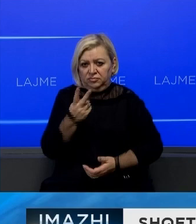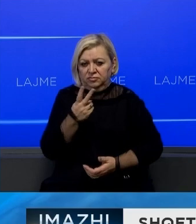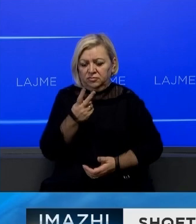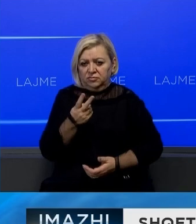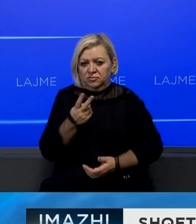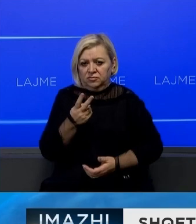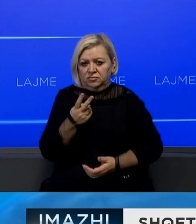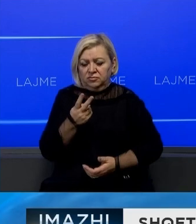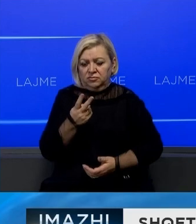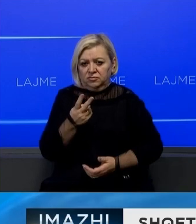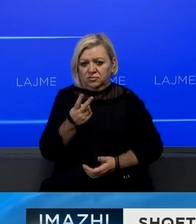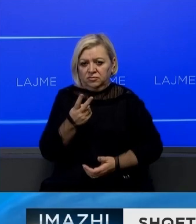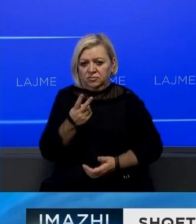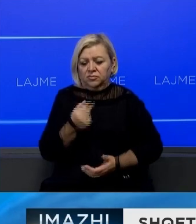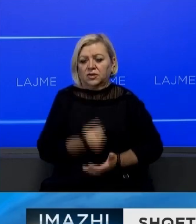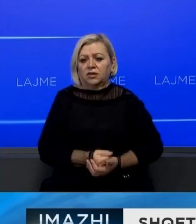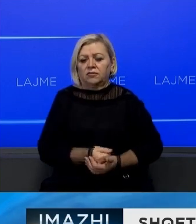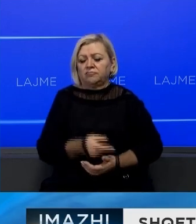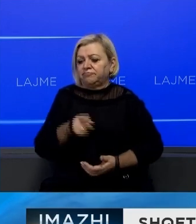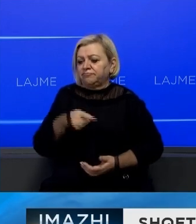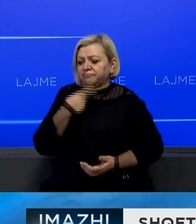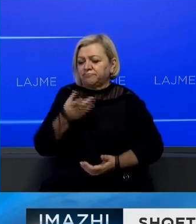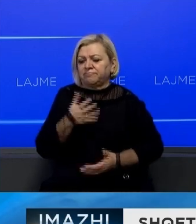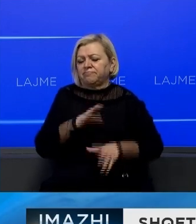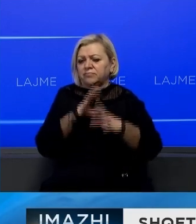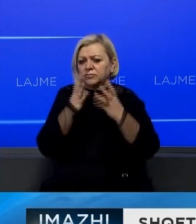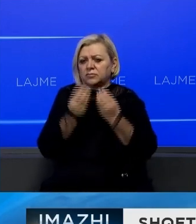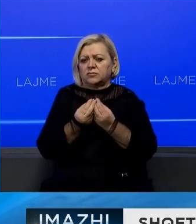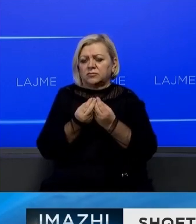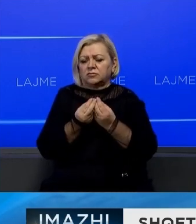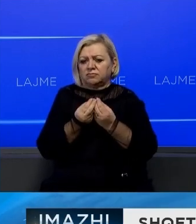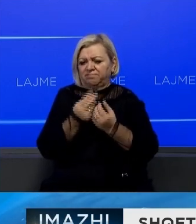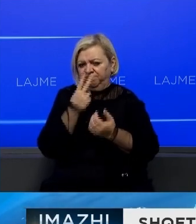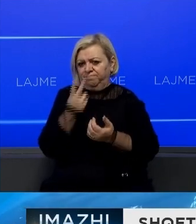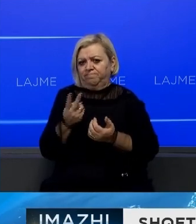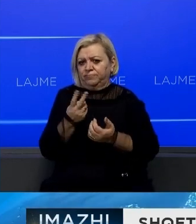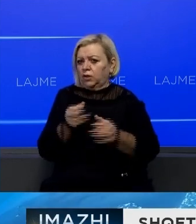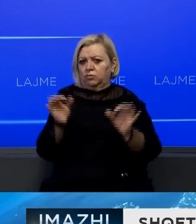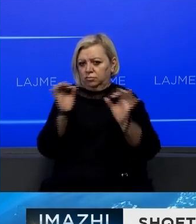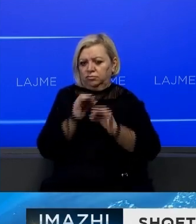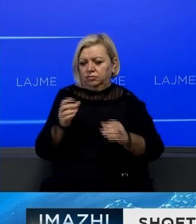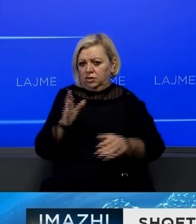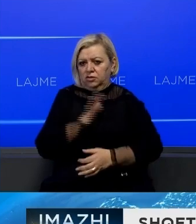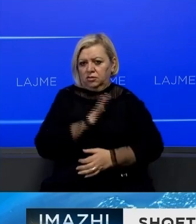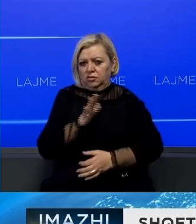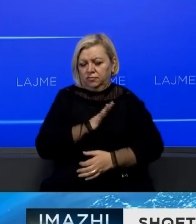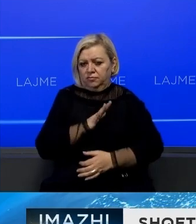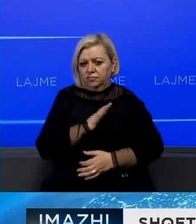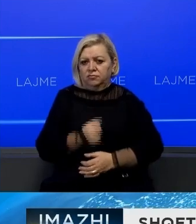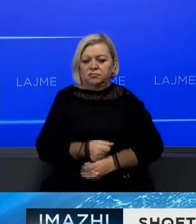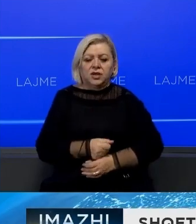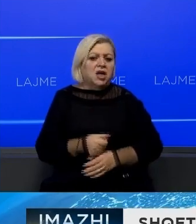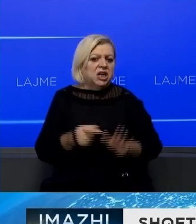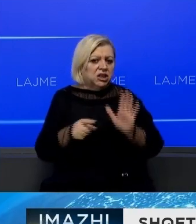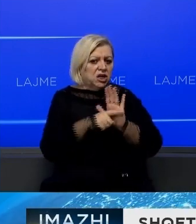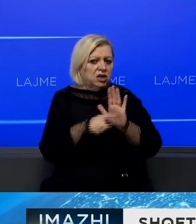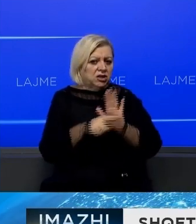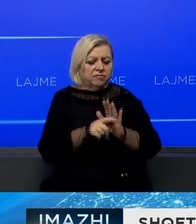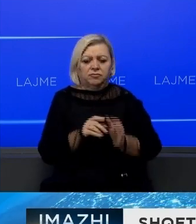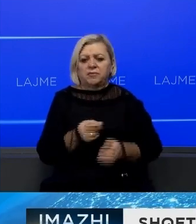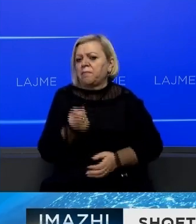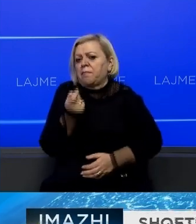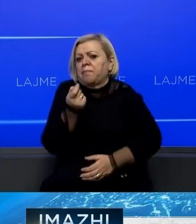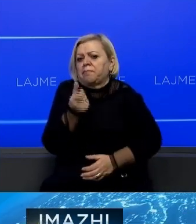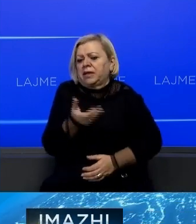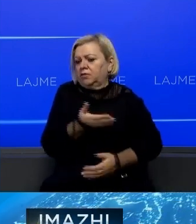nuk përkundër për foljeve e të gjithave, u vërejtë që nuk ka atë shumë efekte negative, ose shumë pak